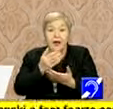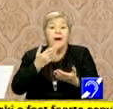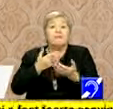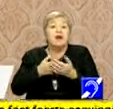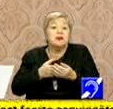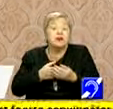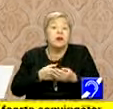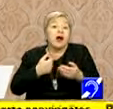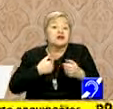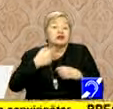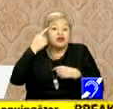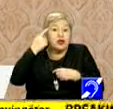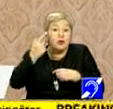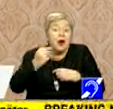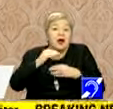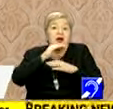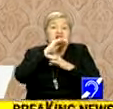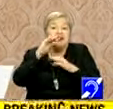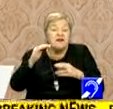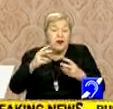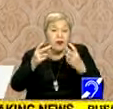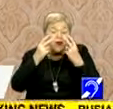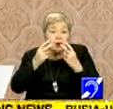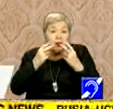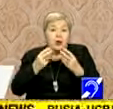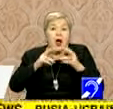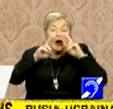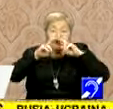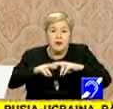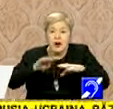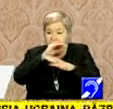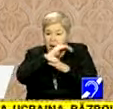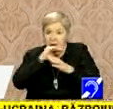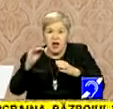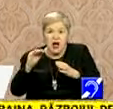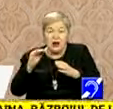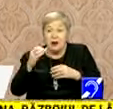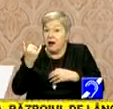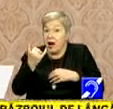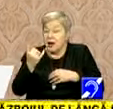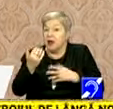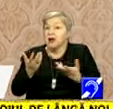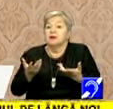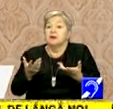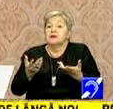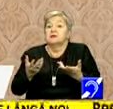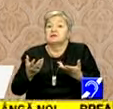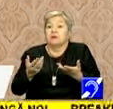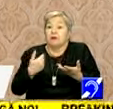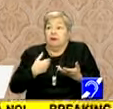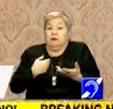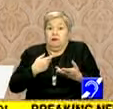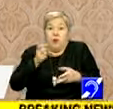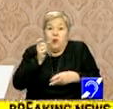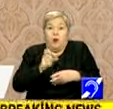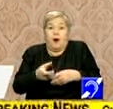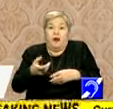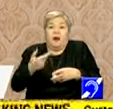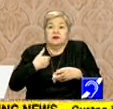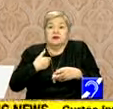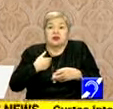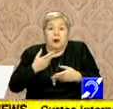garanta un nivel de preț stabil, care să fie adecvate nevoilor